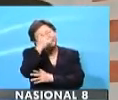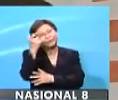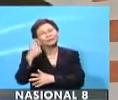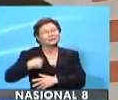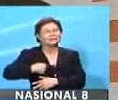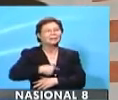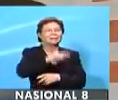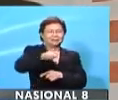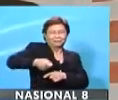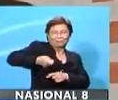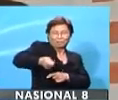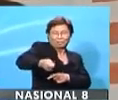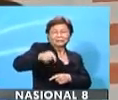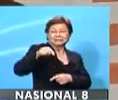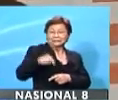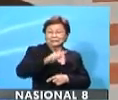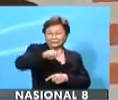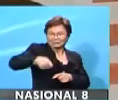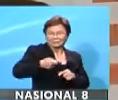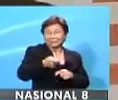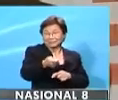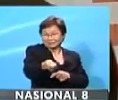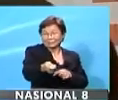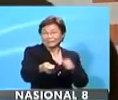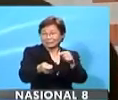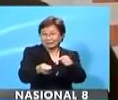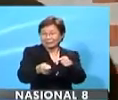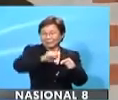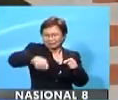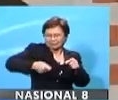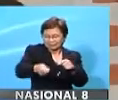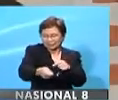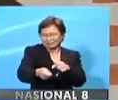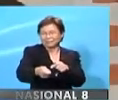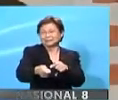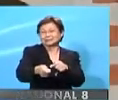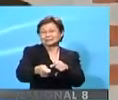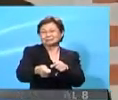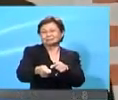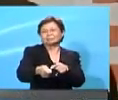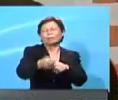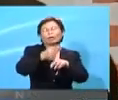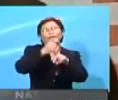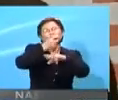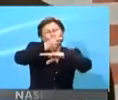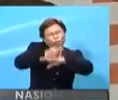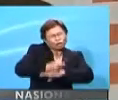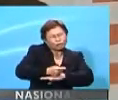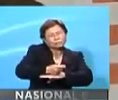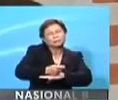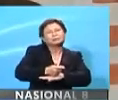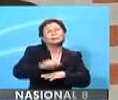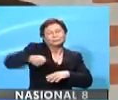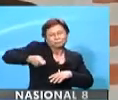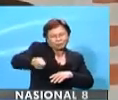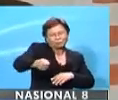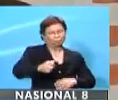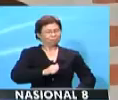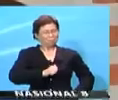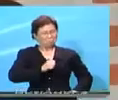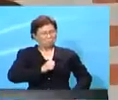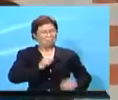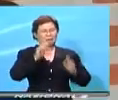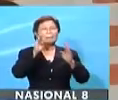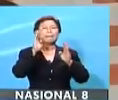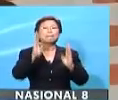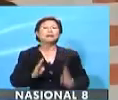keris ini adalah merupakan senjata tradisional, senjata kebanggaan bangsa kita,